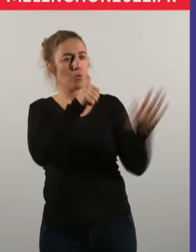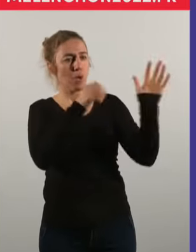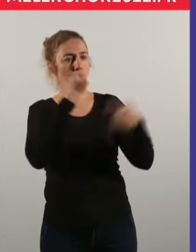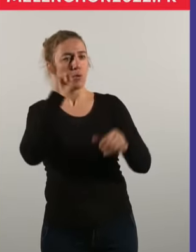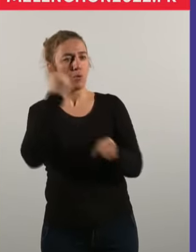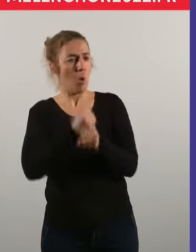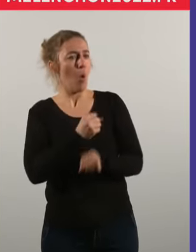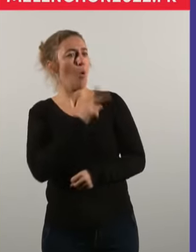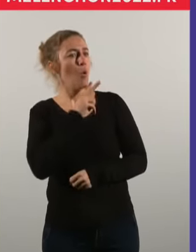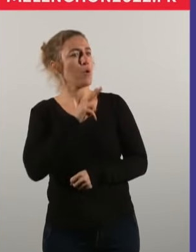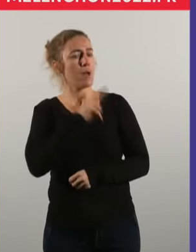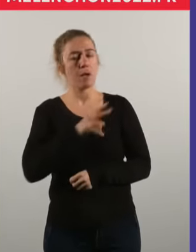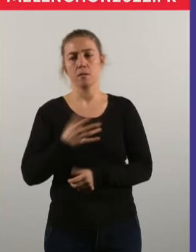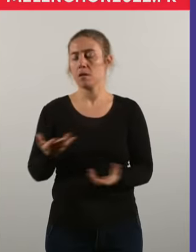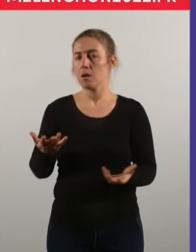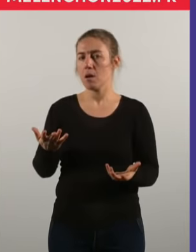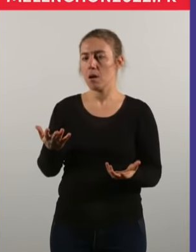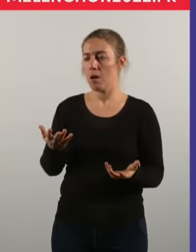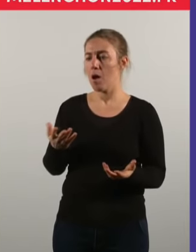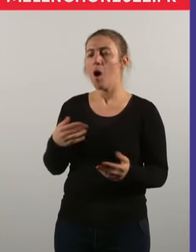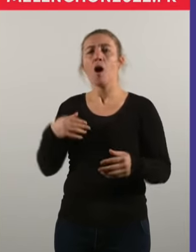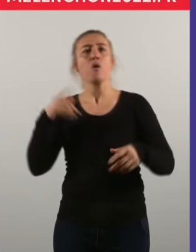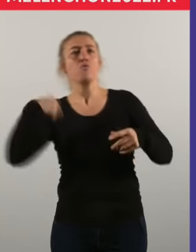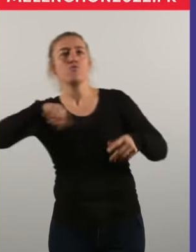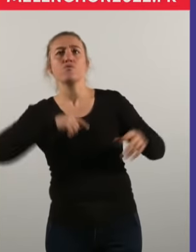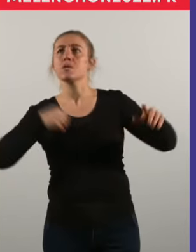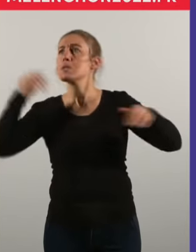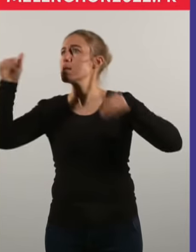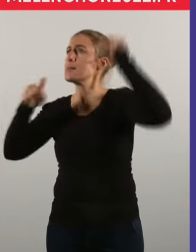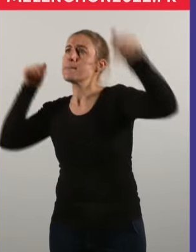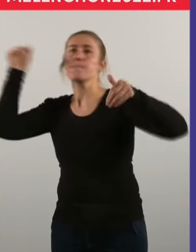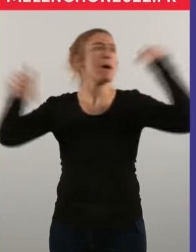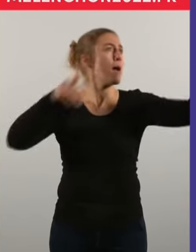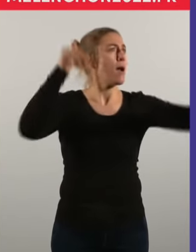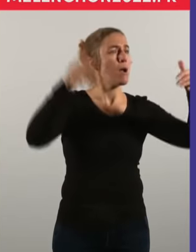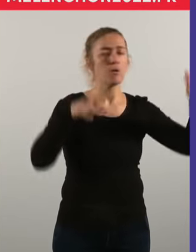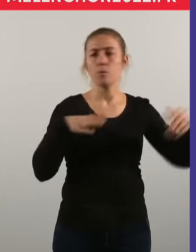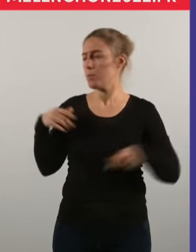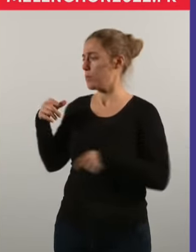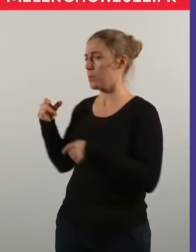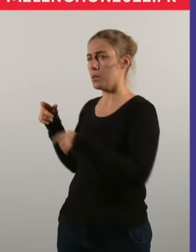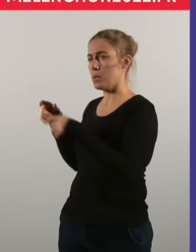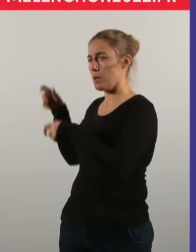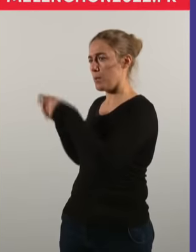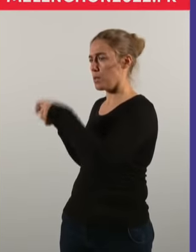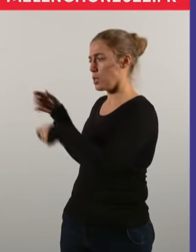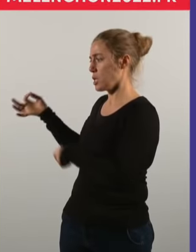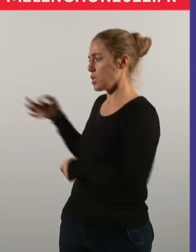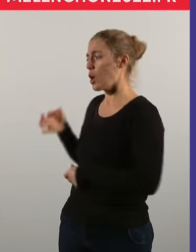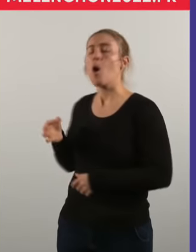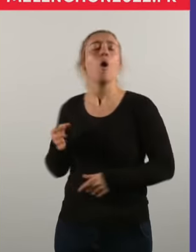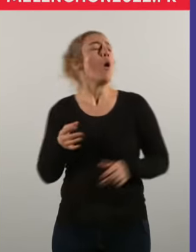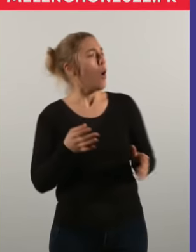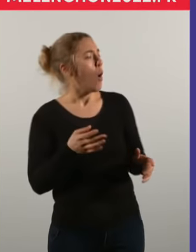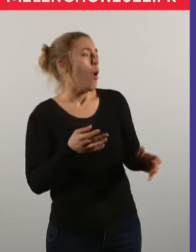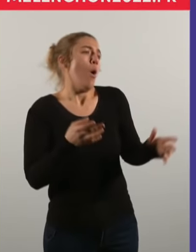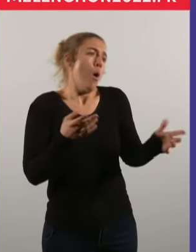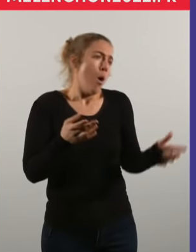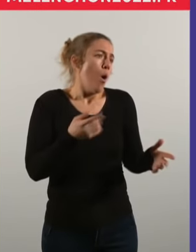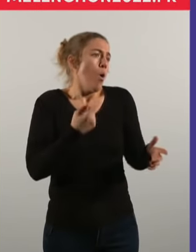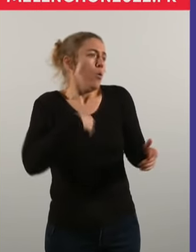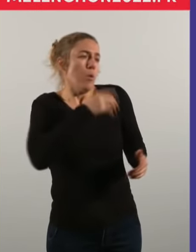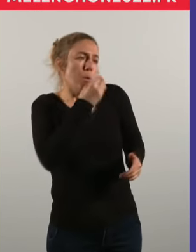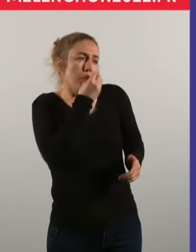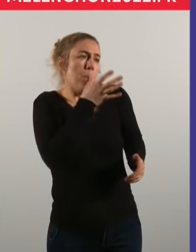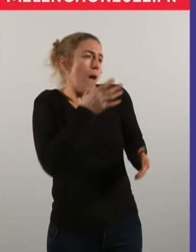on y allait avec les cocos, porte à porte, alors les gens nous disaient « Ah, c'est bien, vous êtes jeunes, vous y croyez, ça ne sera pas pour nous. » Eh bien si,